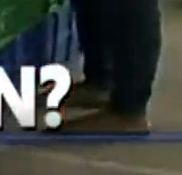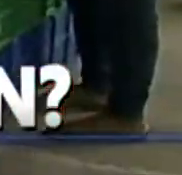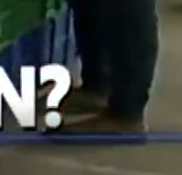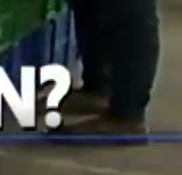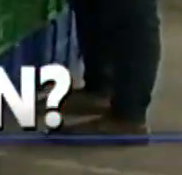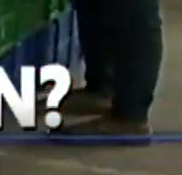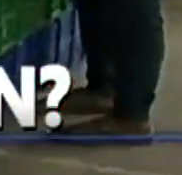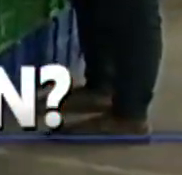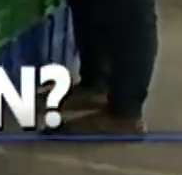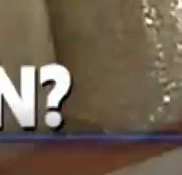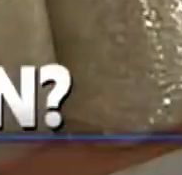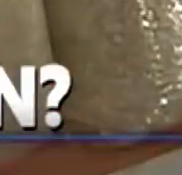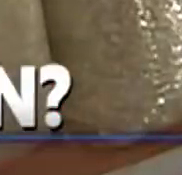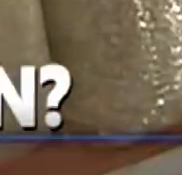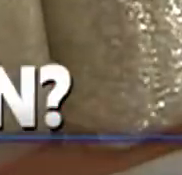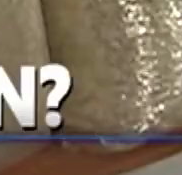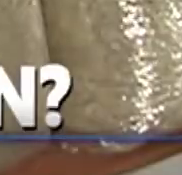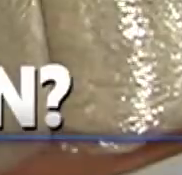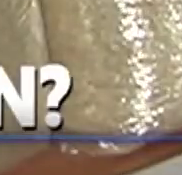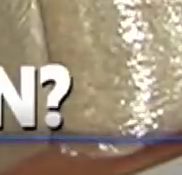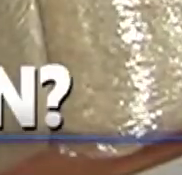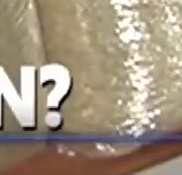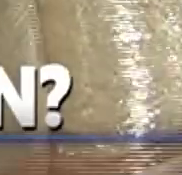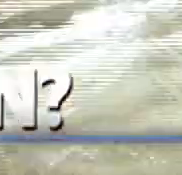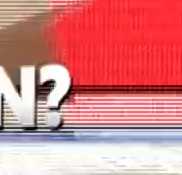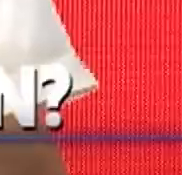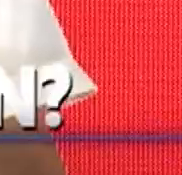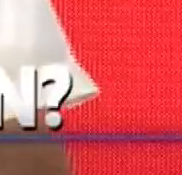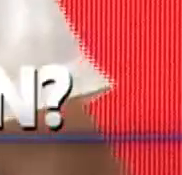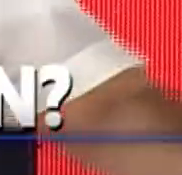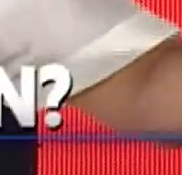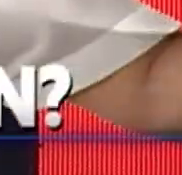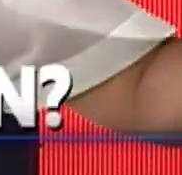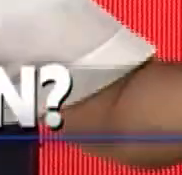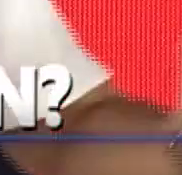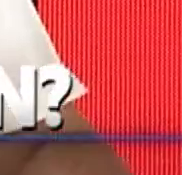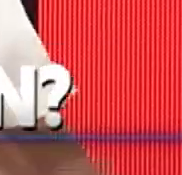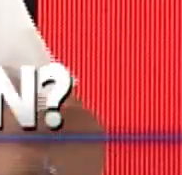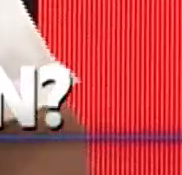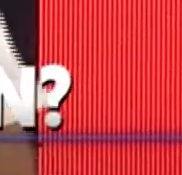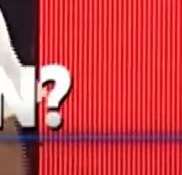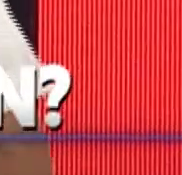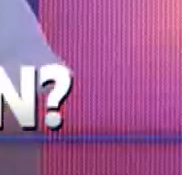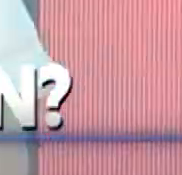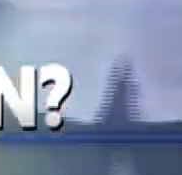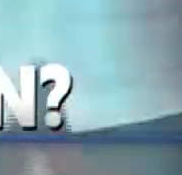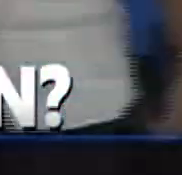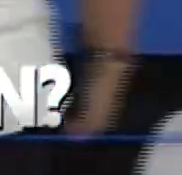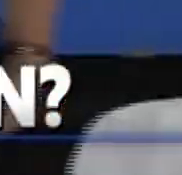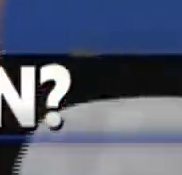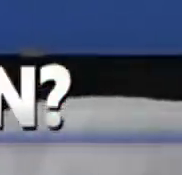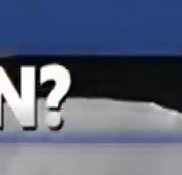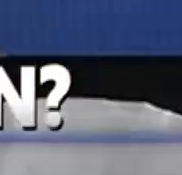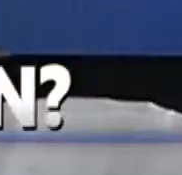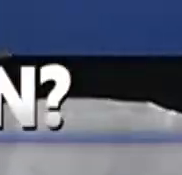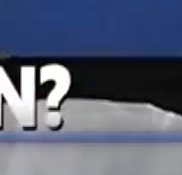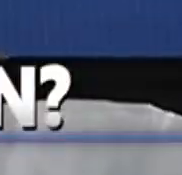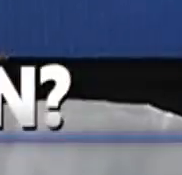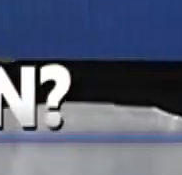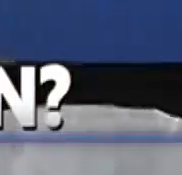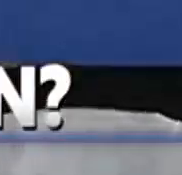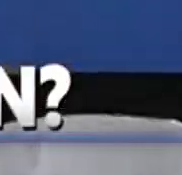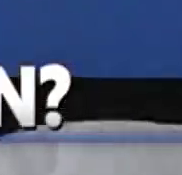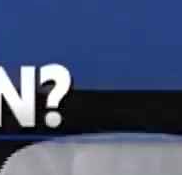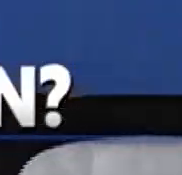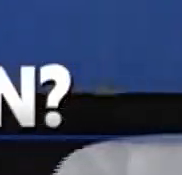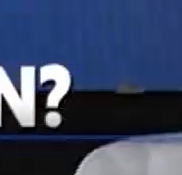para makahanda tayo. Kahit na hindi na tayo mag-import, ay meron tayong sapat na supply. Ang buong detalye ko ganyan,